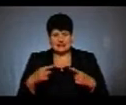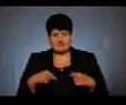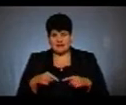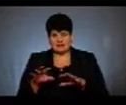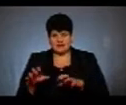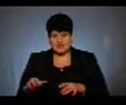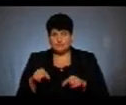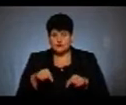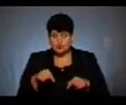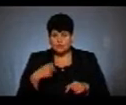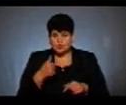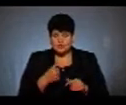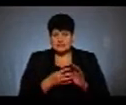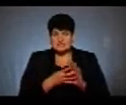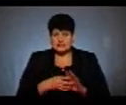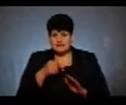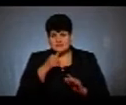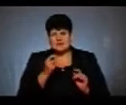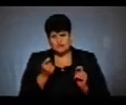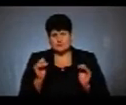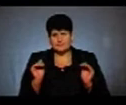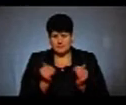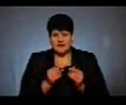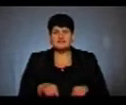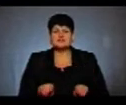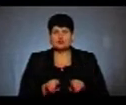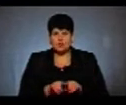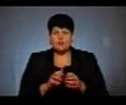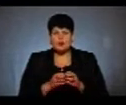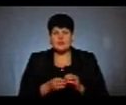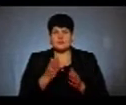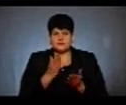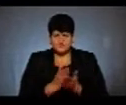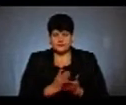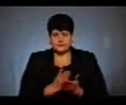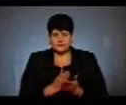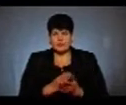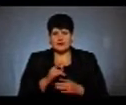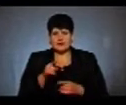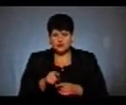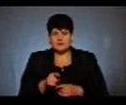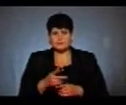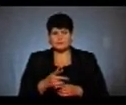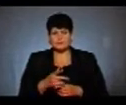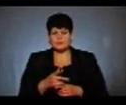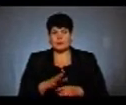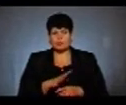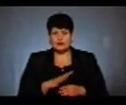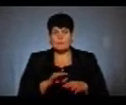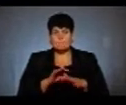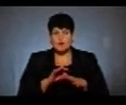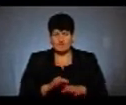нинішньому році за 9 місяців це все зменшилося, проте все одно проблема існує. І тут через те, значить, була